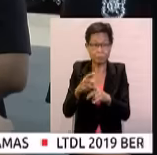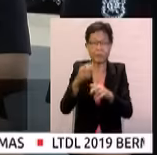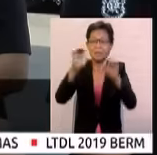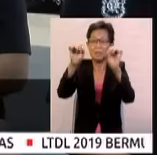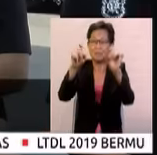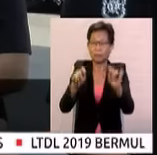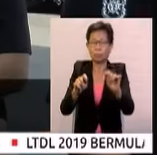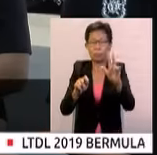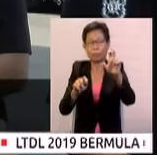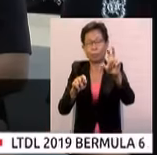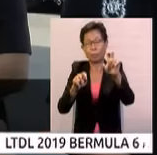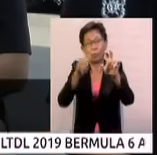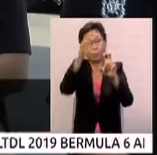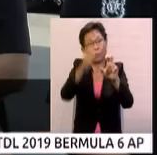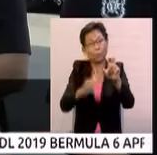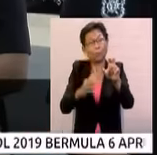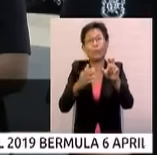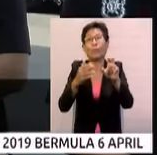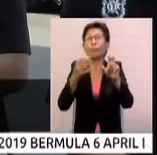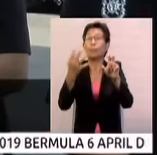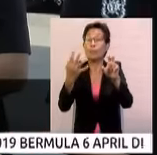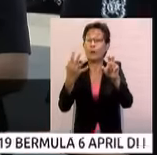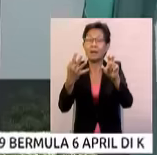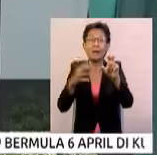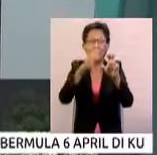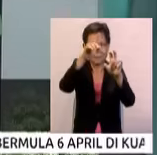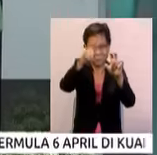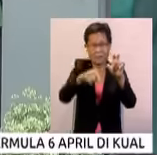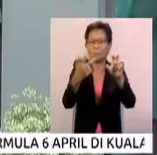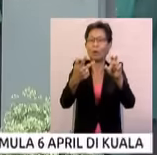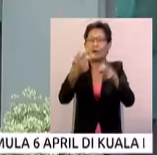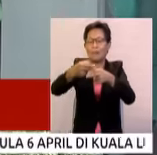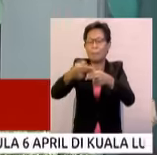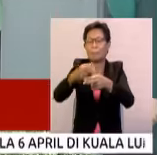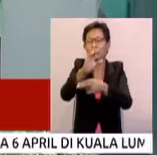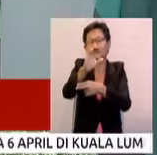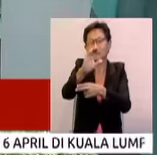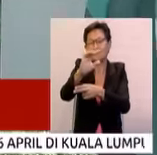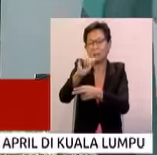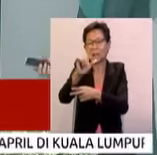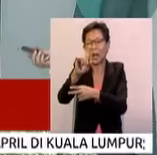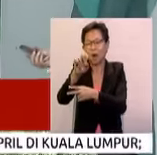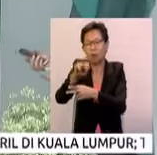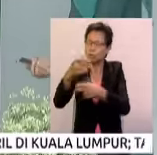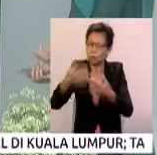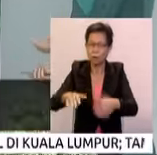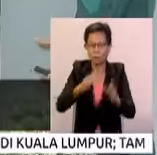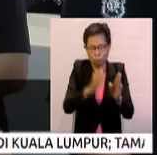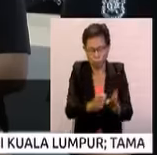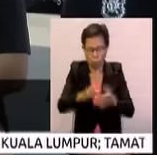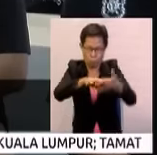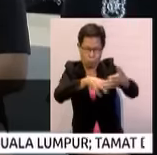Sabtu ini, 30 hari bulan merupakan hari penamaan calon. Kita telah atur penugasan kita